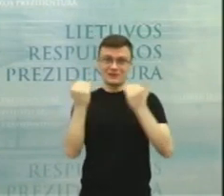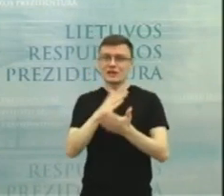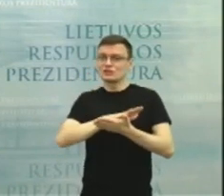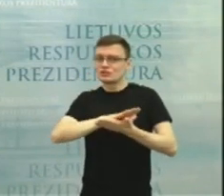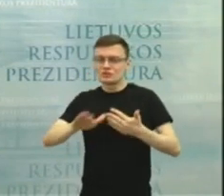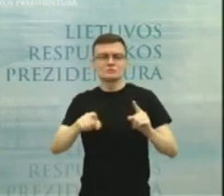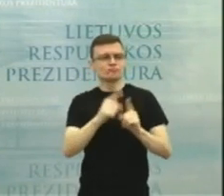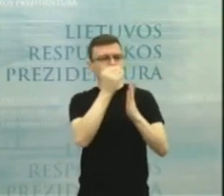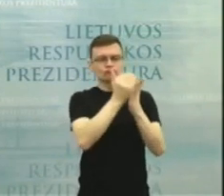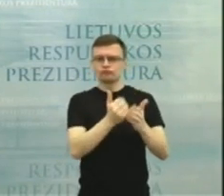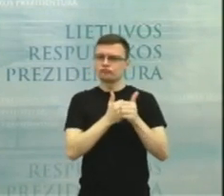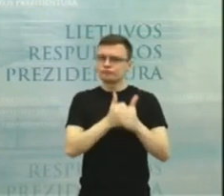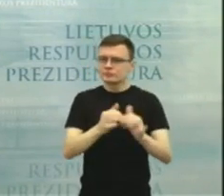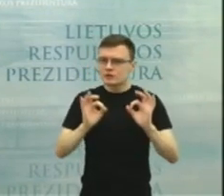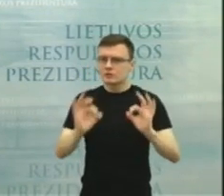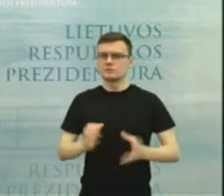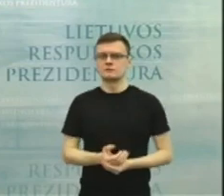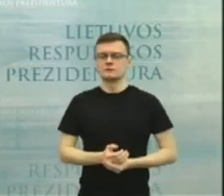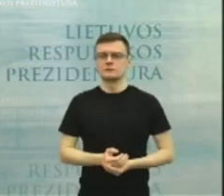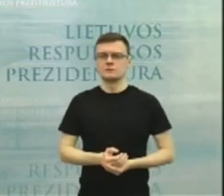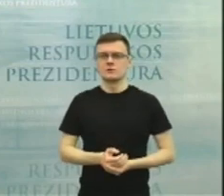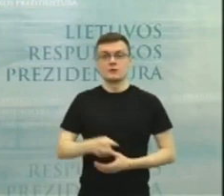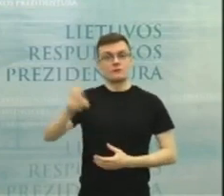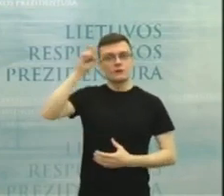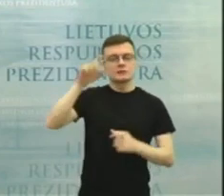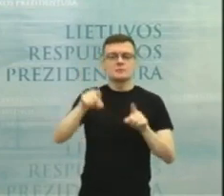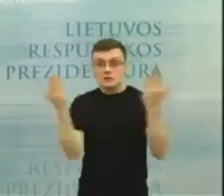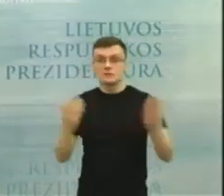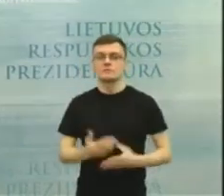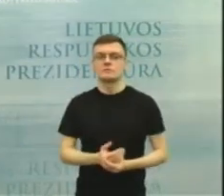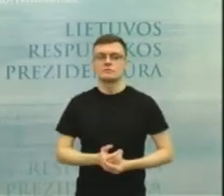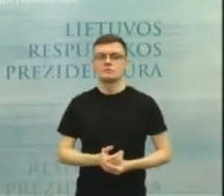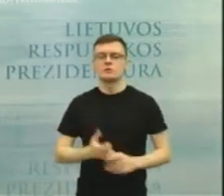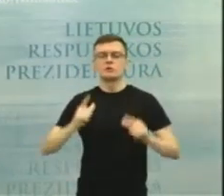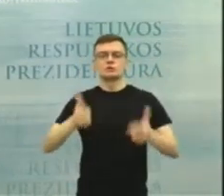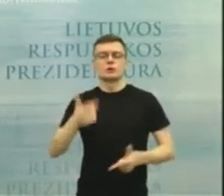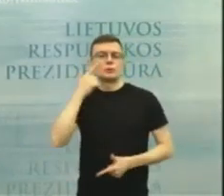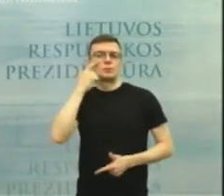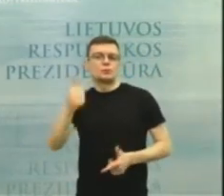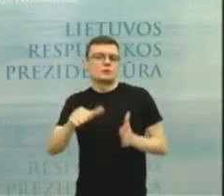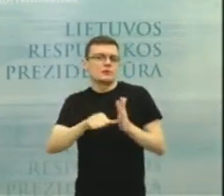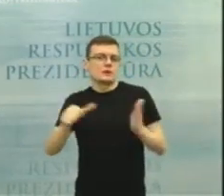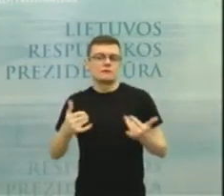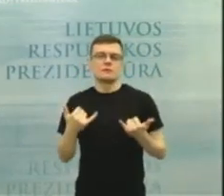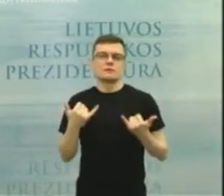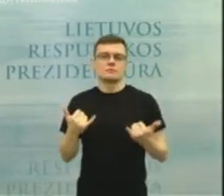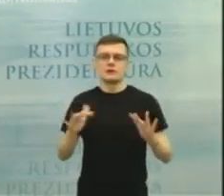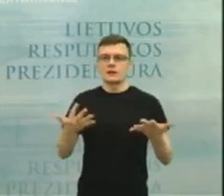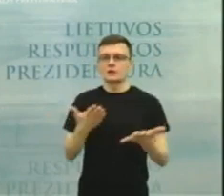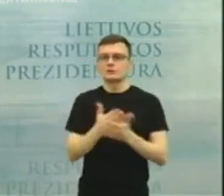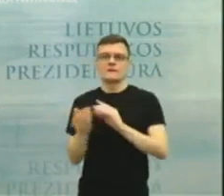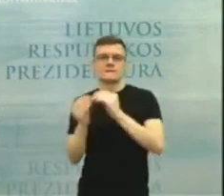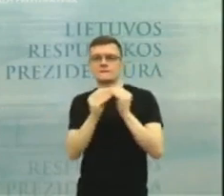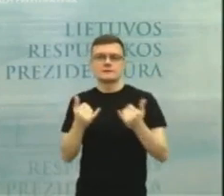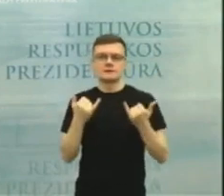bus paremtas kriterijais ir valstybės smarkiai prižiūrimas. Tikrai labai smagu dalyvauti tokiame pasitarime,